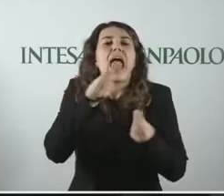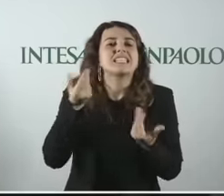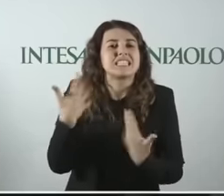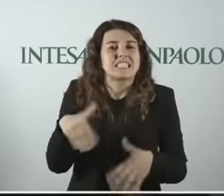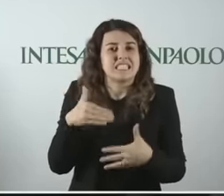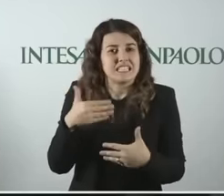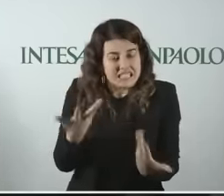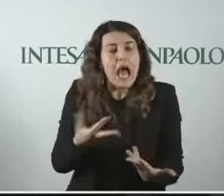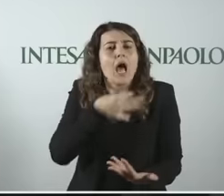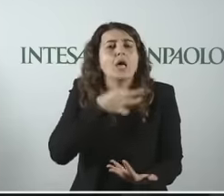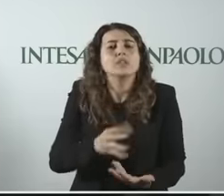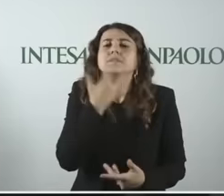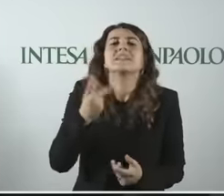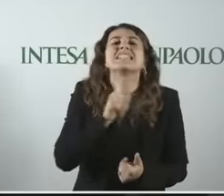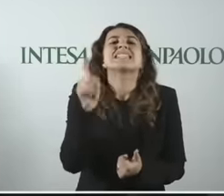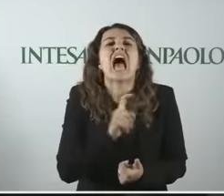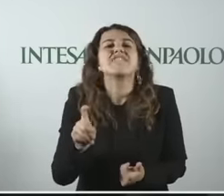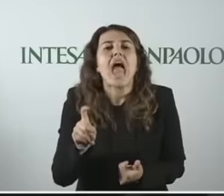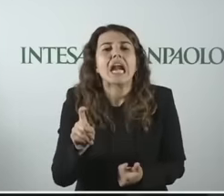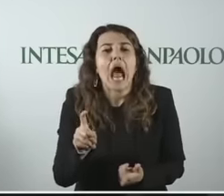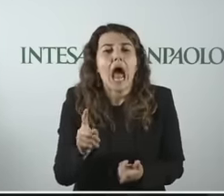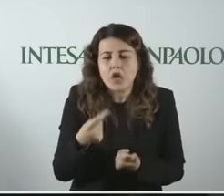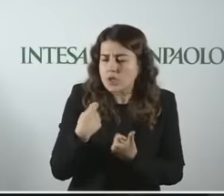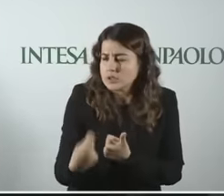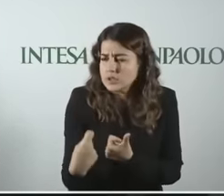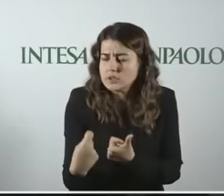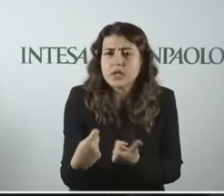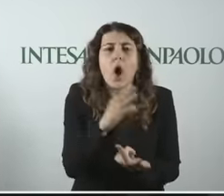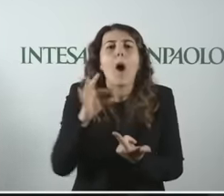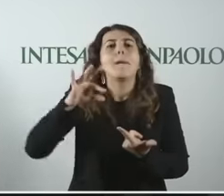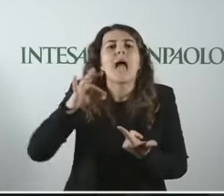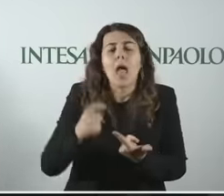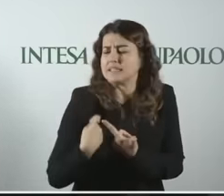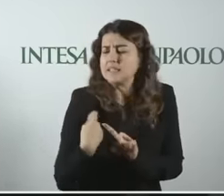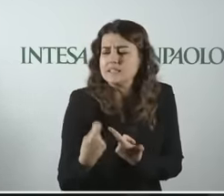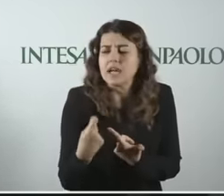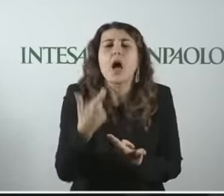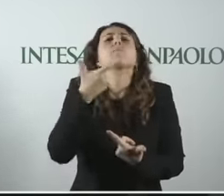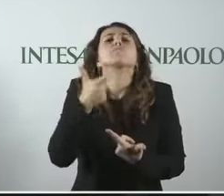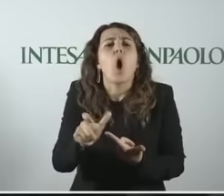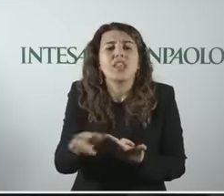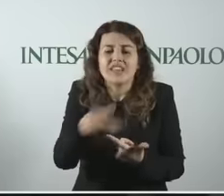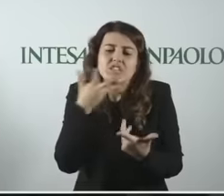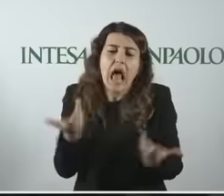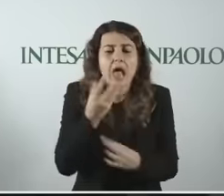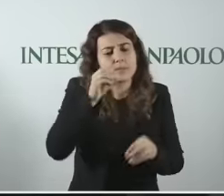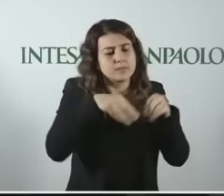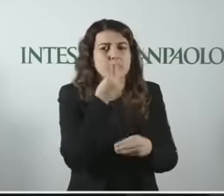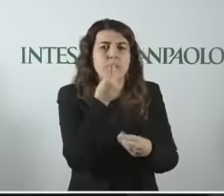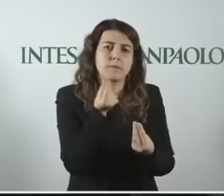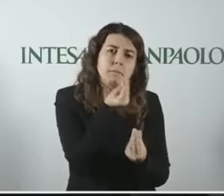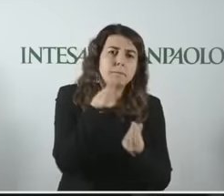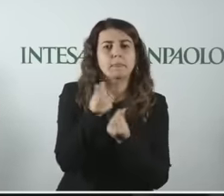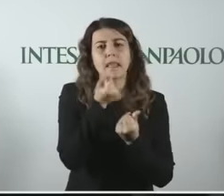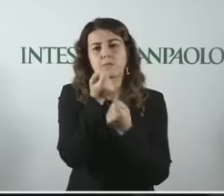disposti a pagare a peso d'Oro lo zafferano o il pepe almeno quando mangi ci metti qualche cosa di diverso e